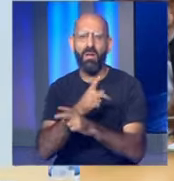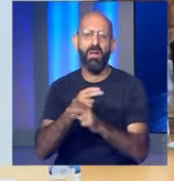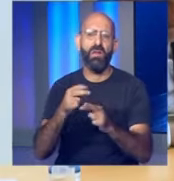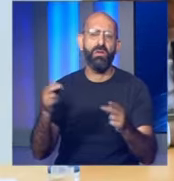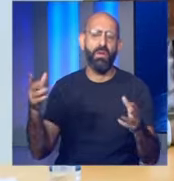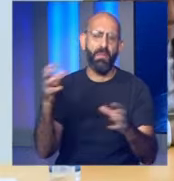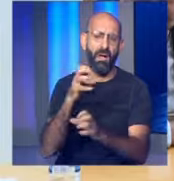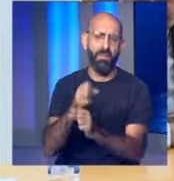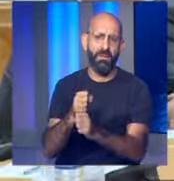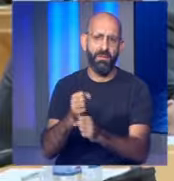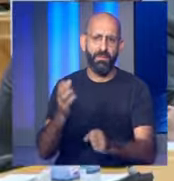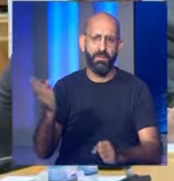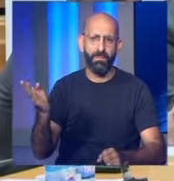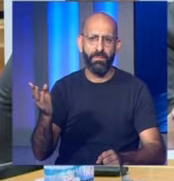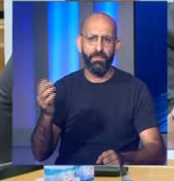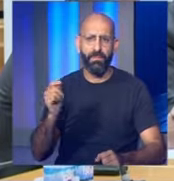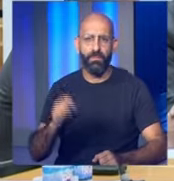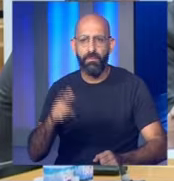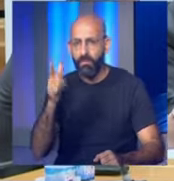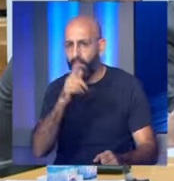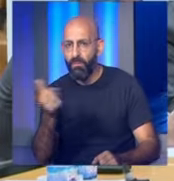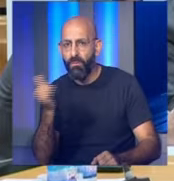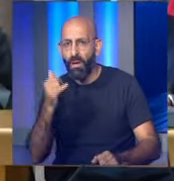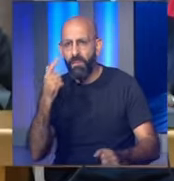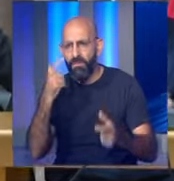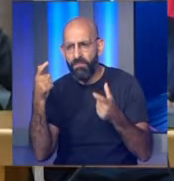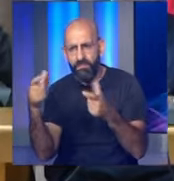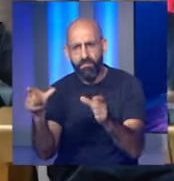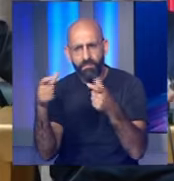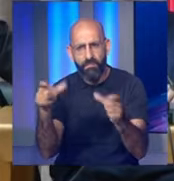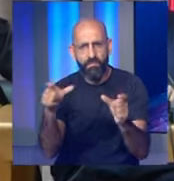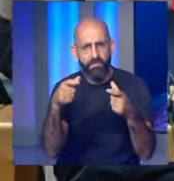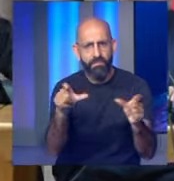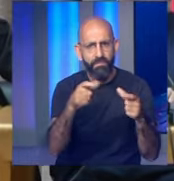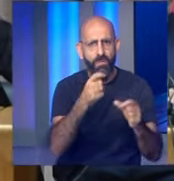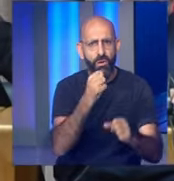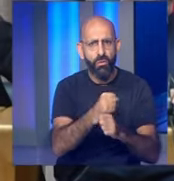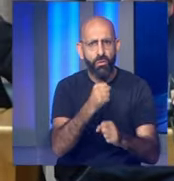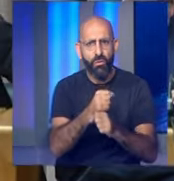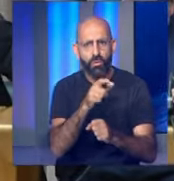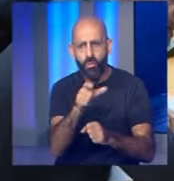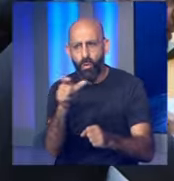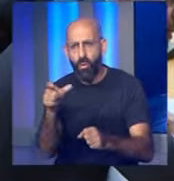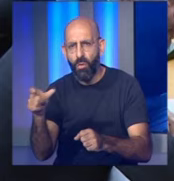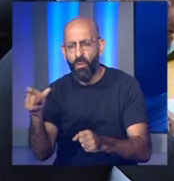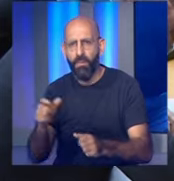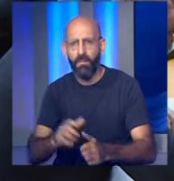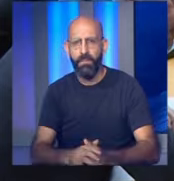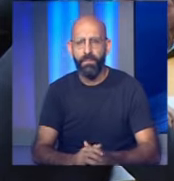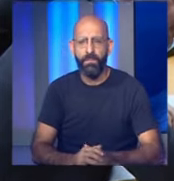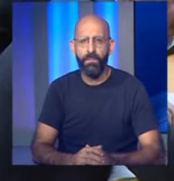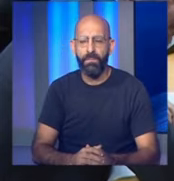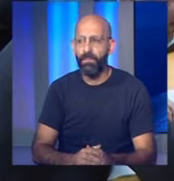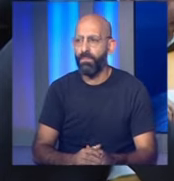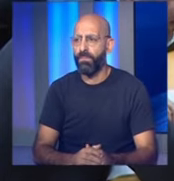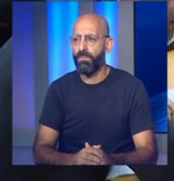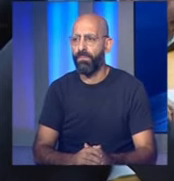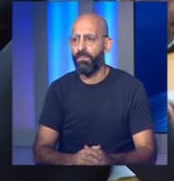راغبين بممارسة أي نشاط تجاري أو مهني الاستحصال على أذنات من المراجع المختصة.